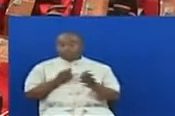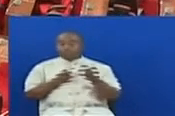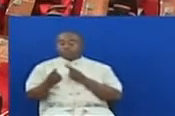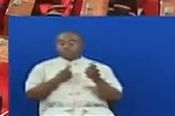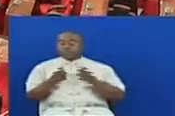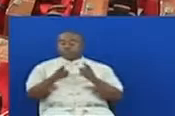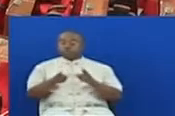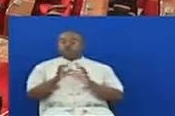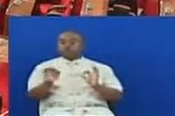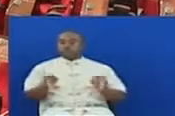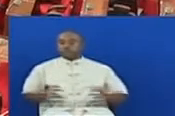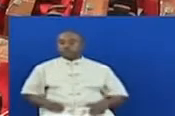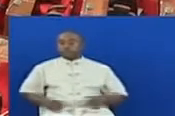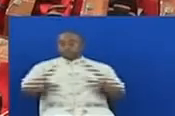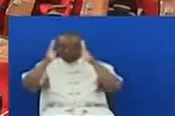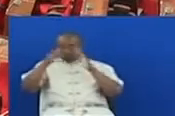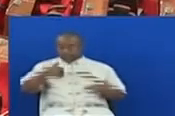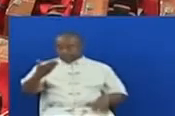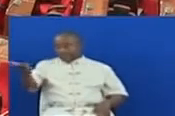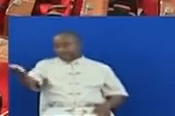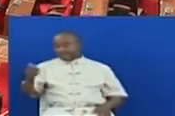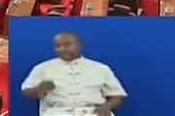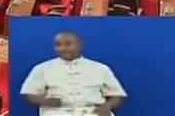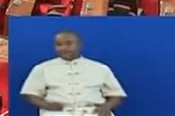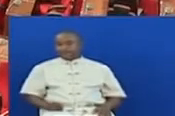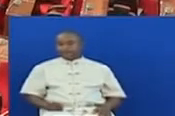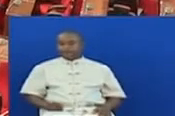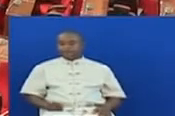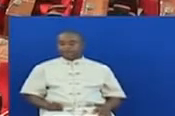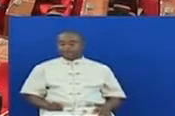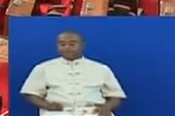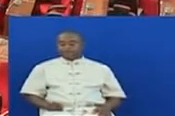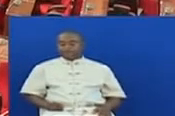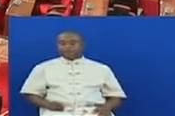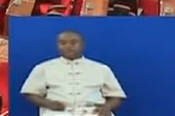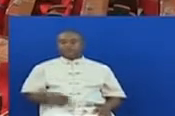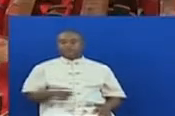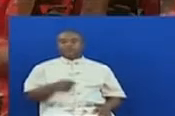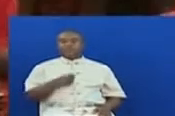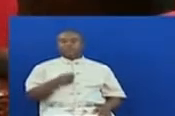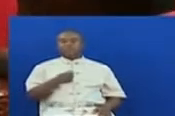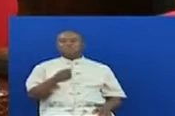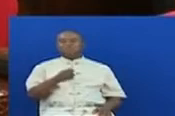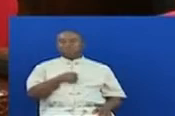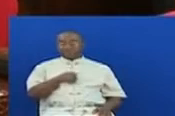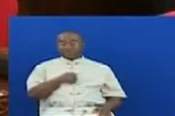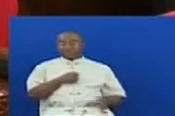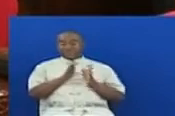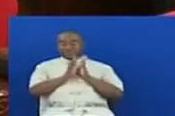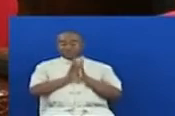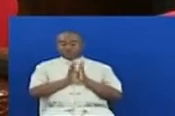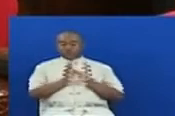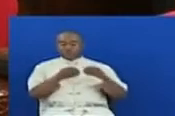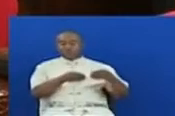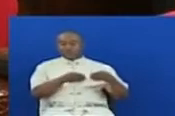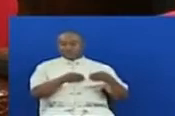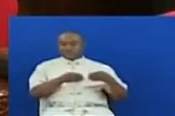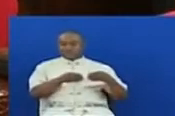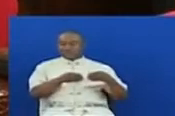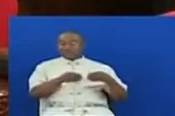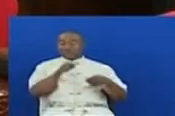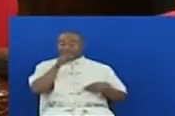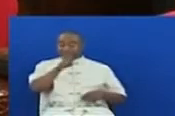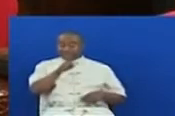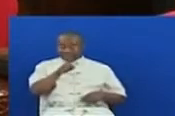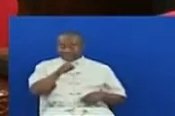mjadiliano huu. Mheshimiwa Naibu Spika, na mimi niungane na wengine katika kushukuru kamati ya LAC pamoja na